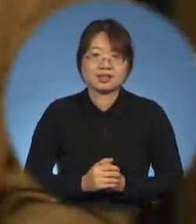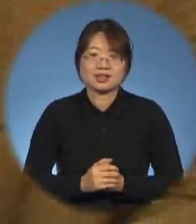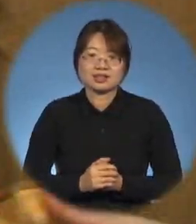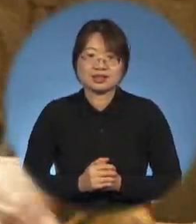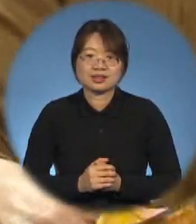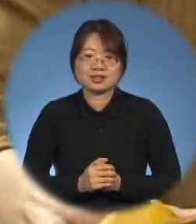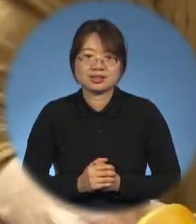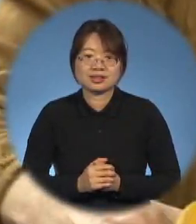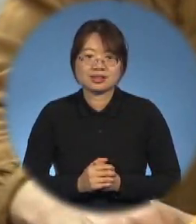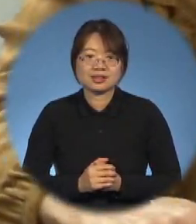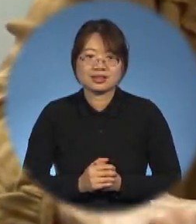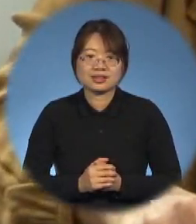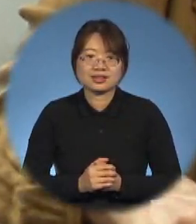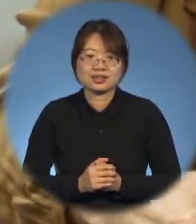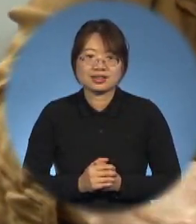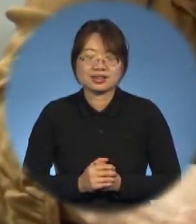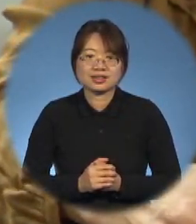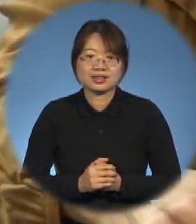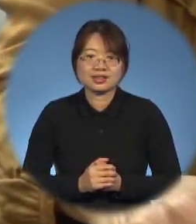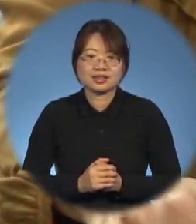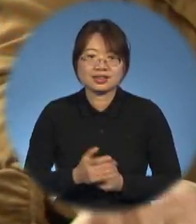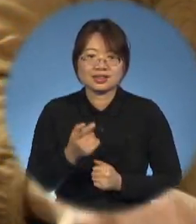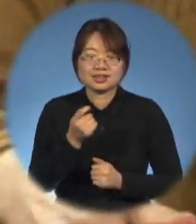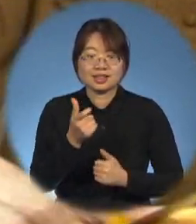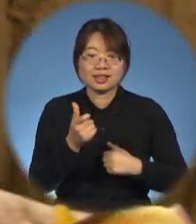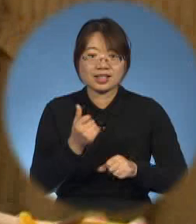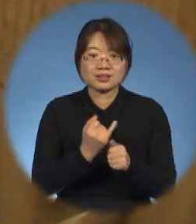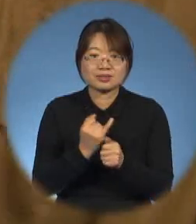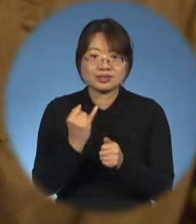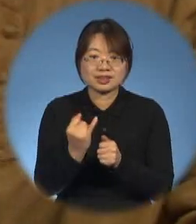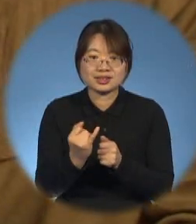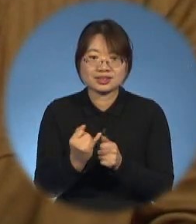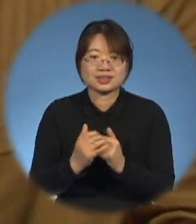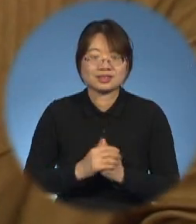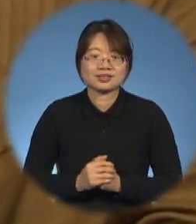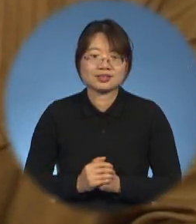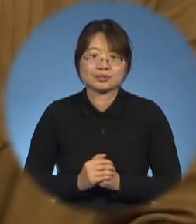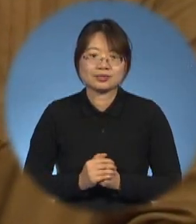빨 음 그러면 다음에 드리 아